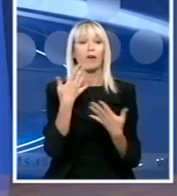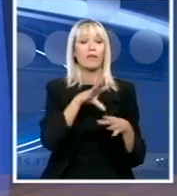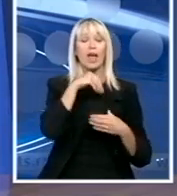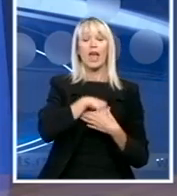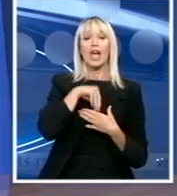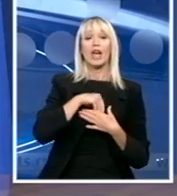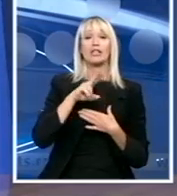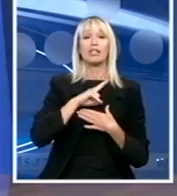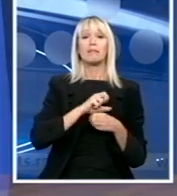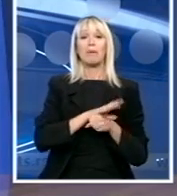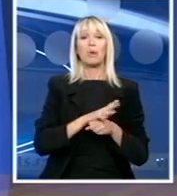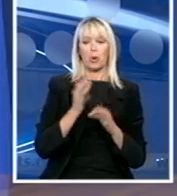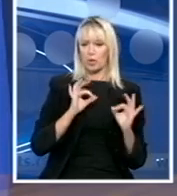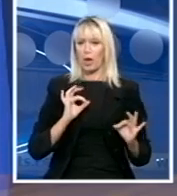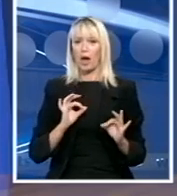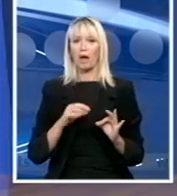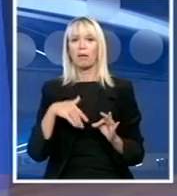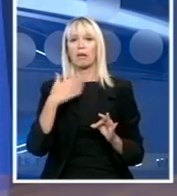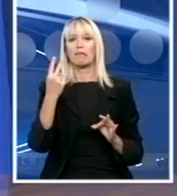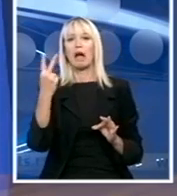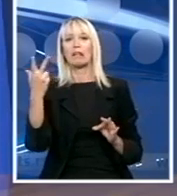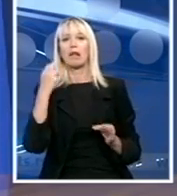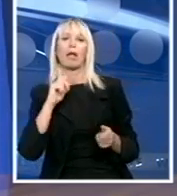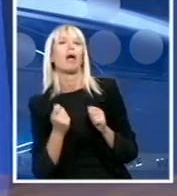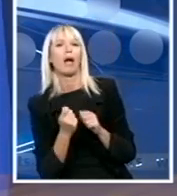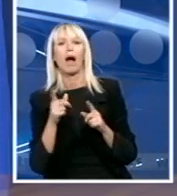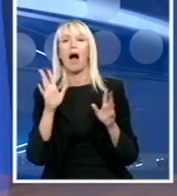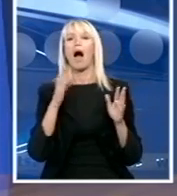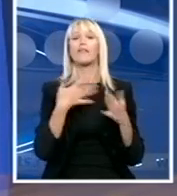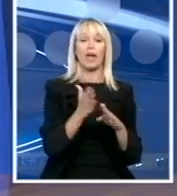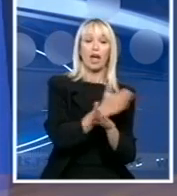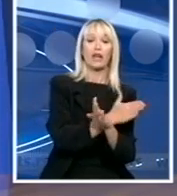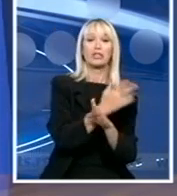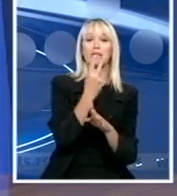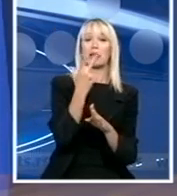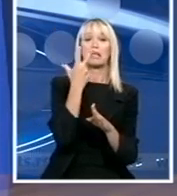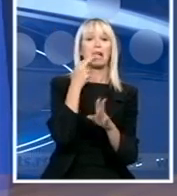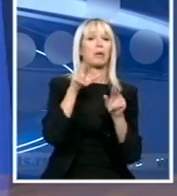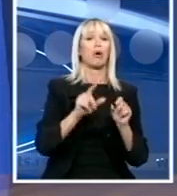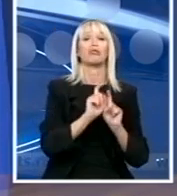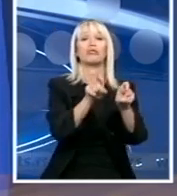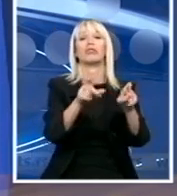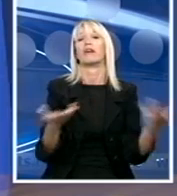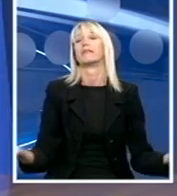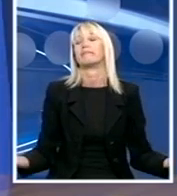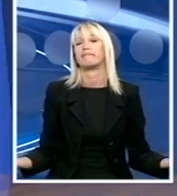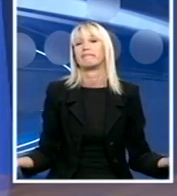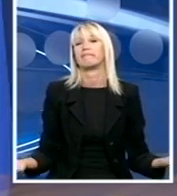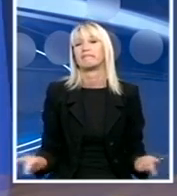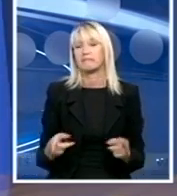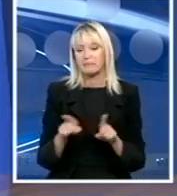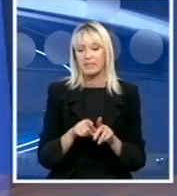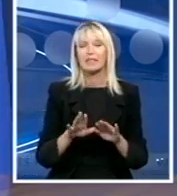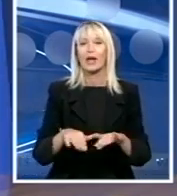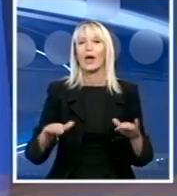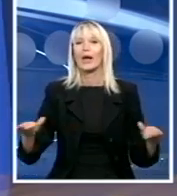virus i može ga preneti. I to posebno kod dece je isto prikazano, a zato što oni